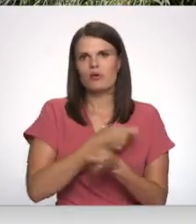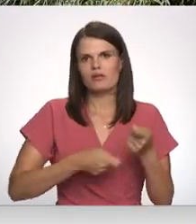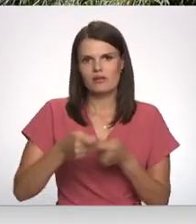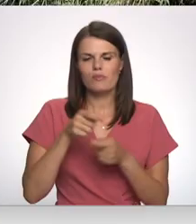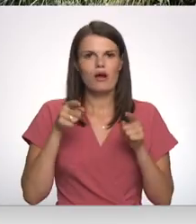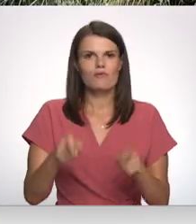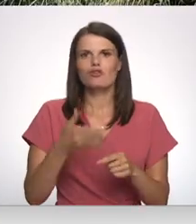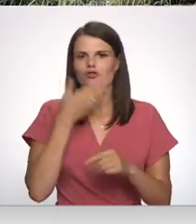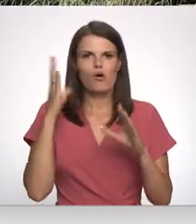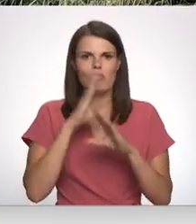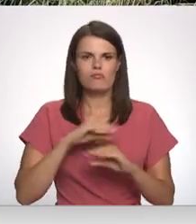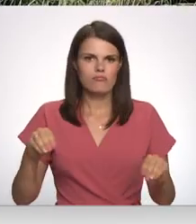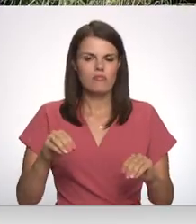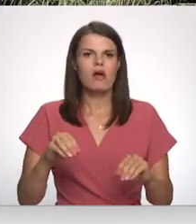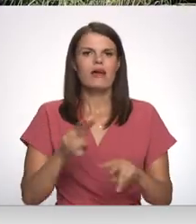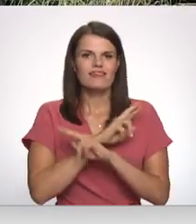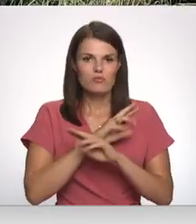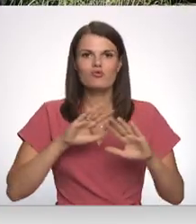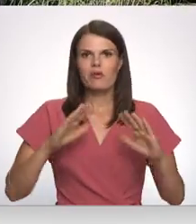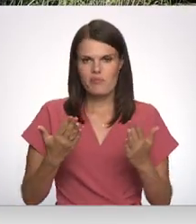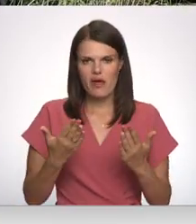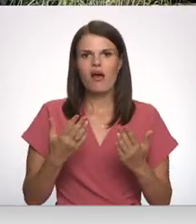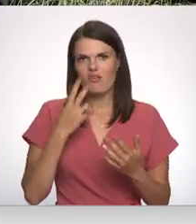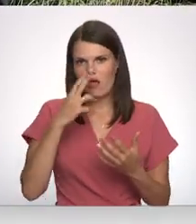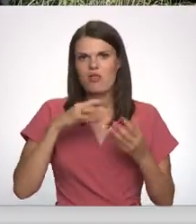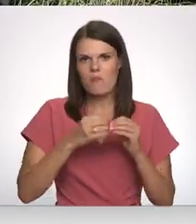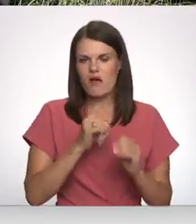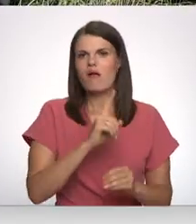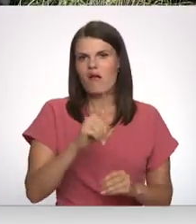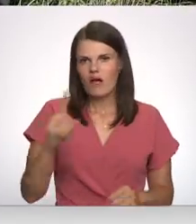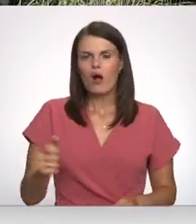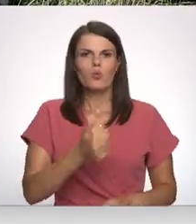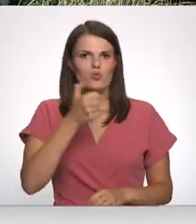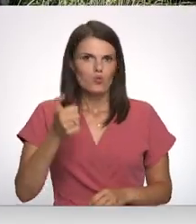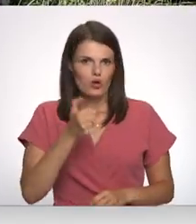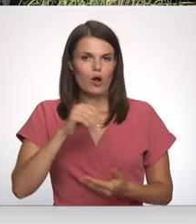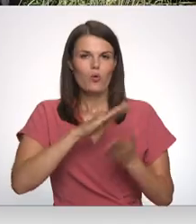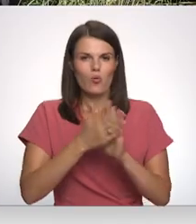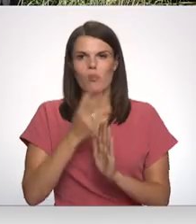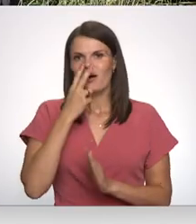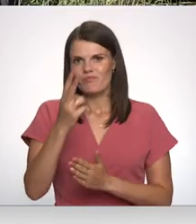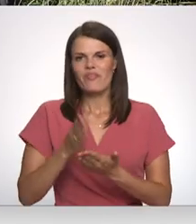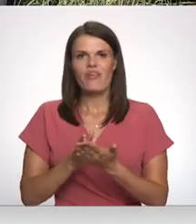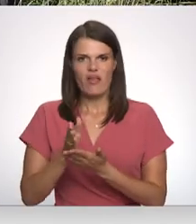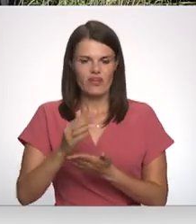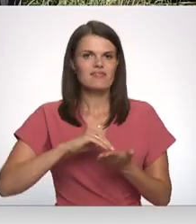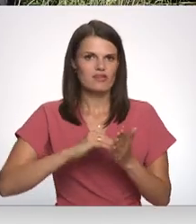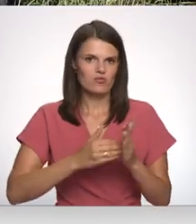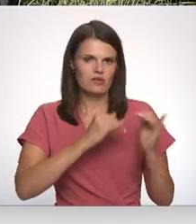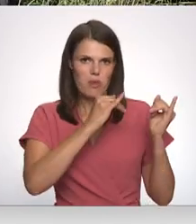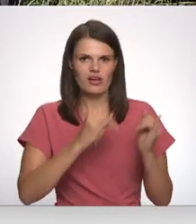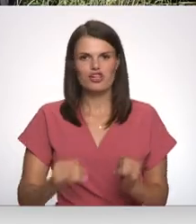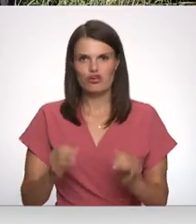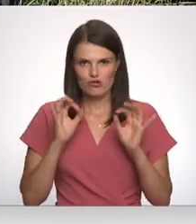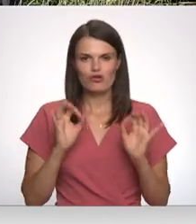nav izmirstošs, bet jāņem vērā, ka ar katru gadu kopumā ir tā tendence, ka situācija pasliktinās